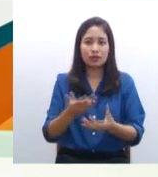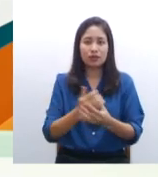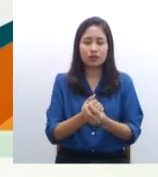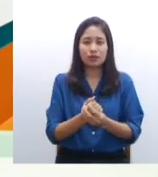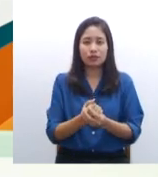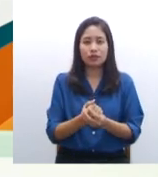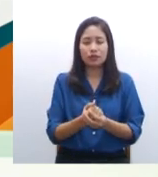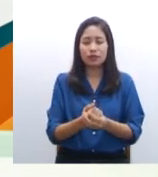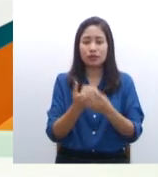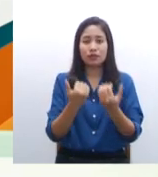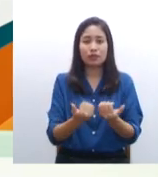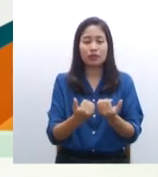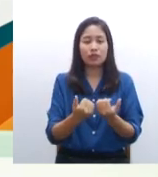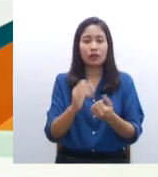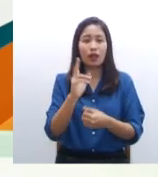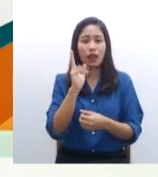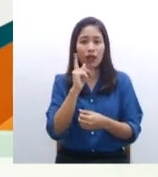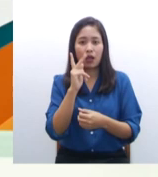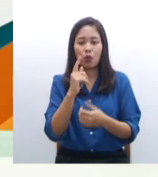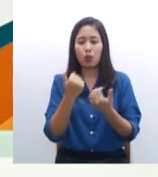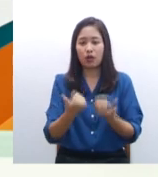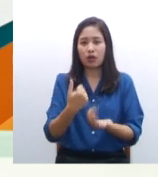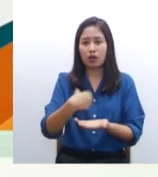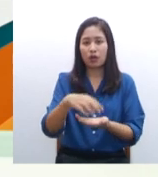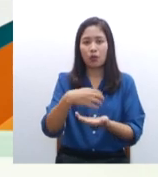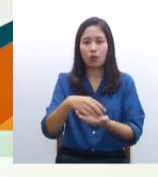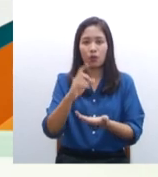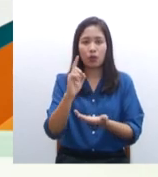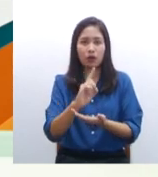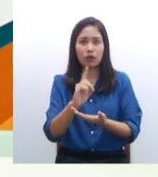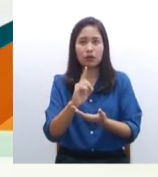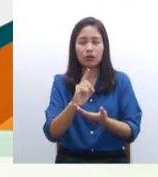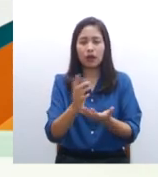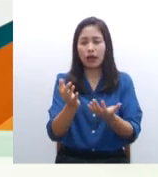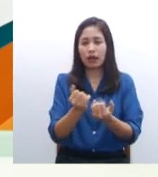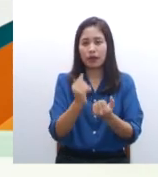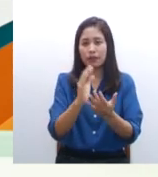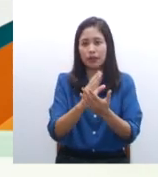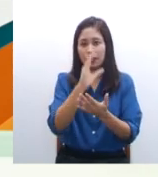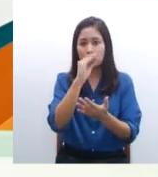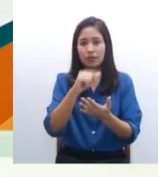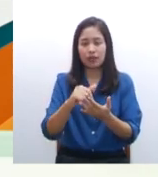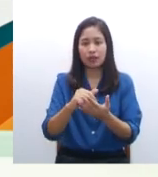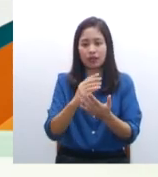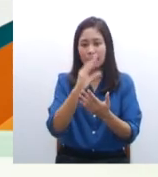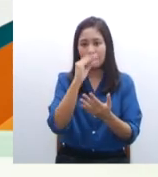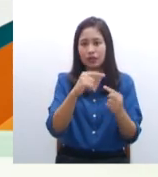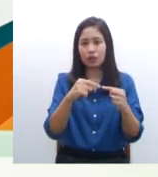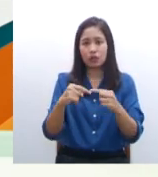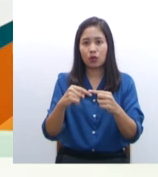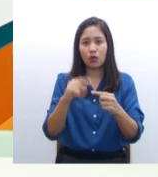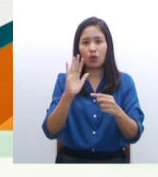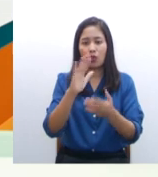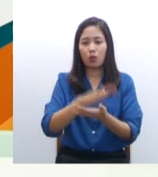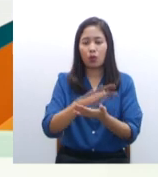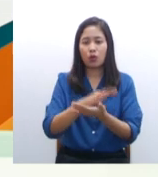การครับที่ทางพุทธเช้าเขาสปท.จะนำเสนอเกี่ยวข้องกับเรื่องของการรับนักเรียนนะครับในการเข้าเรียนต่อในโรงเรียนวิทยาศาสตร์จุ